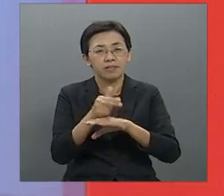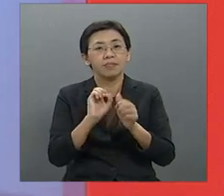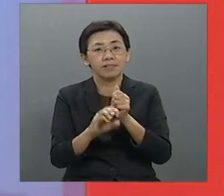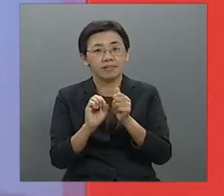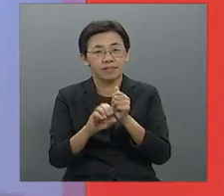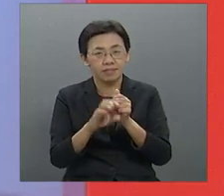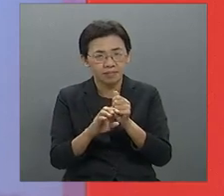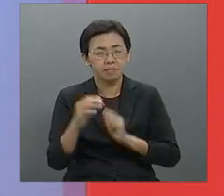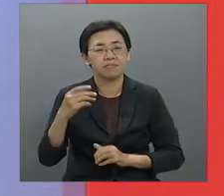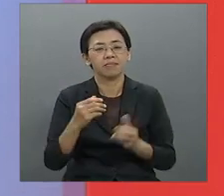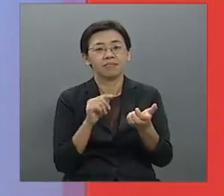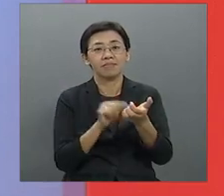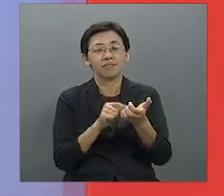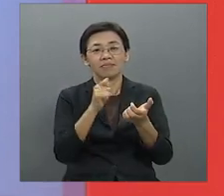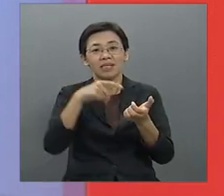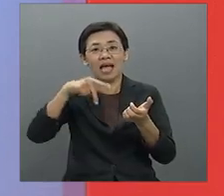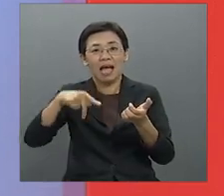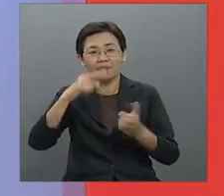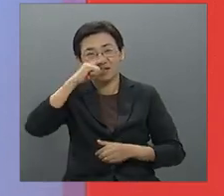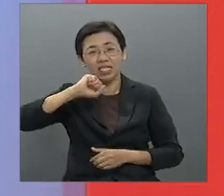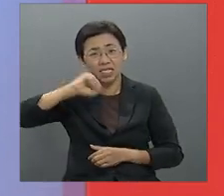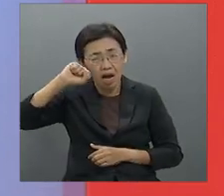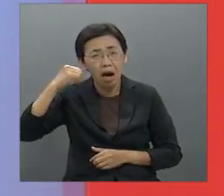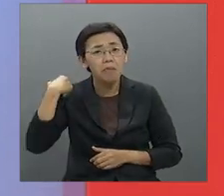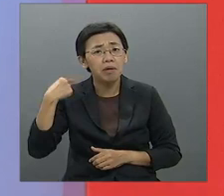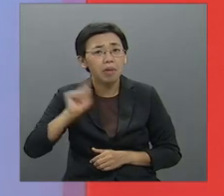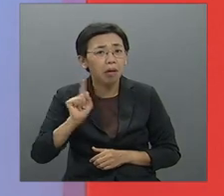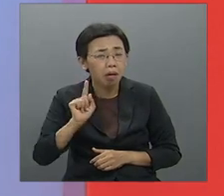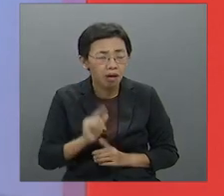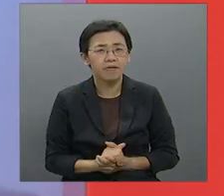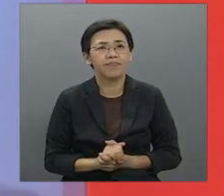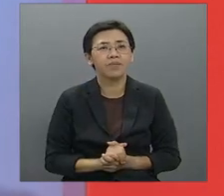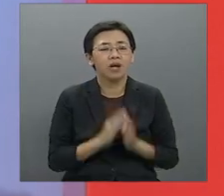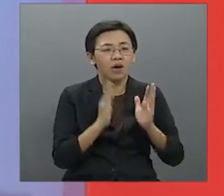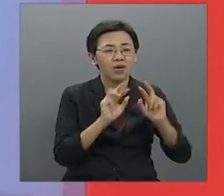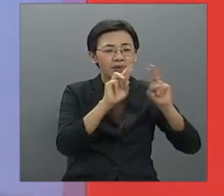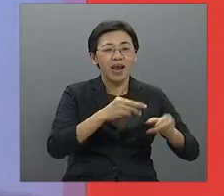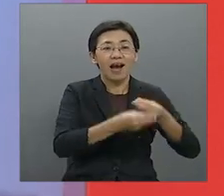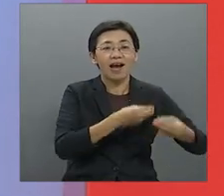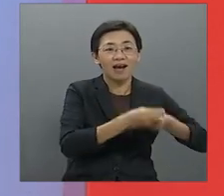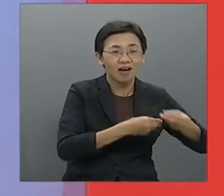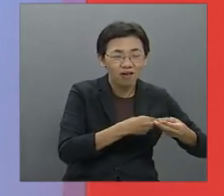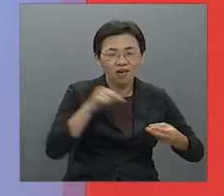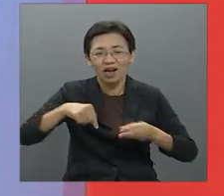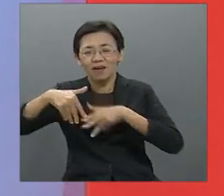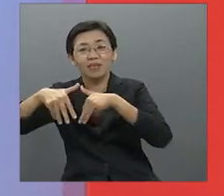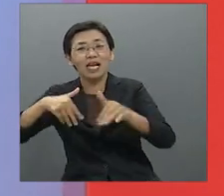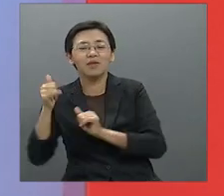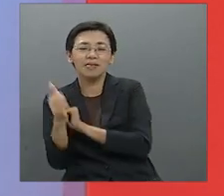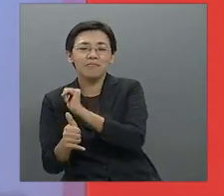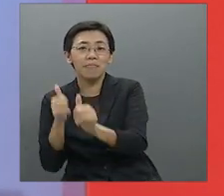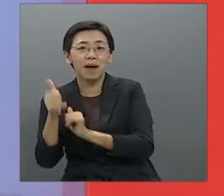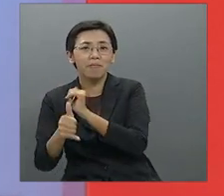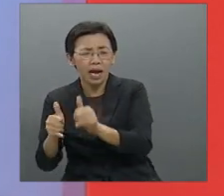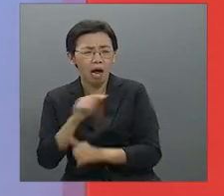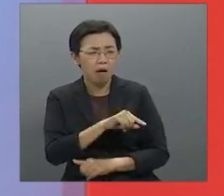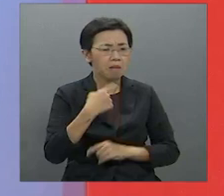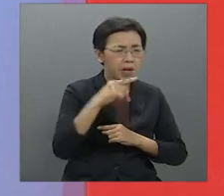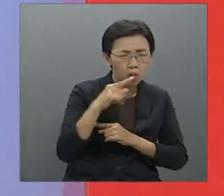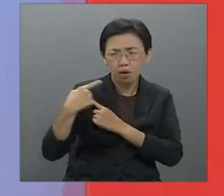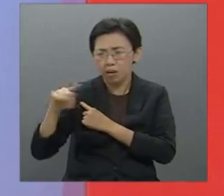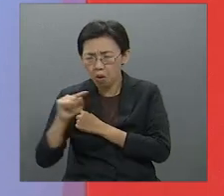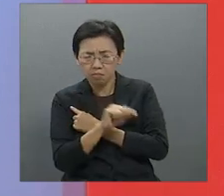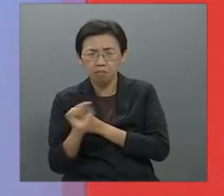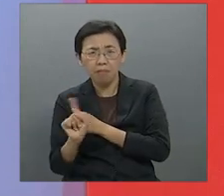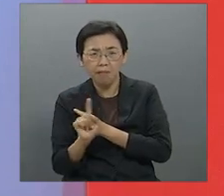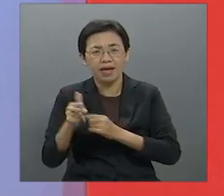บ